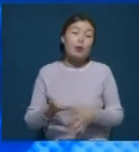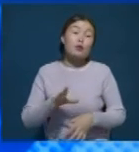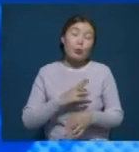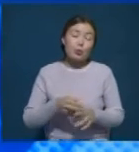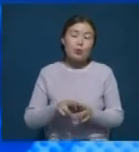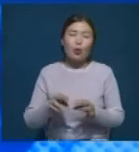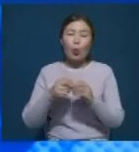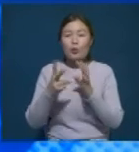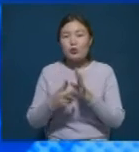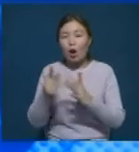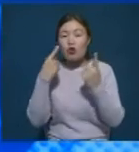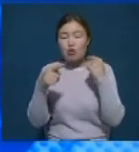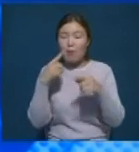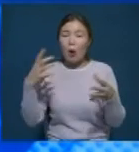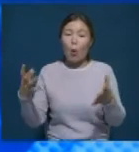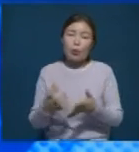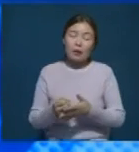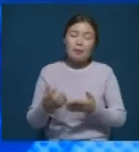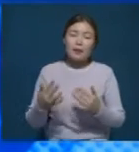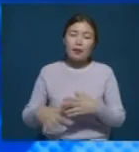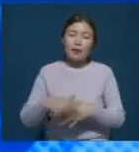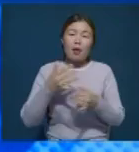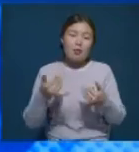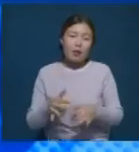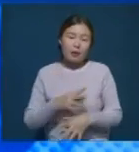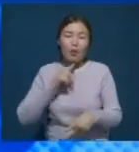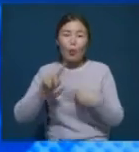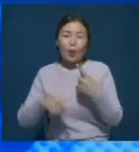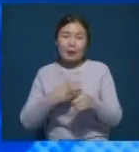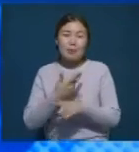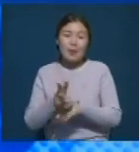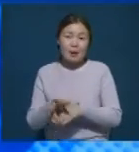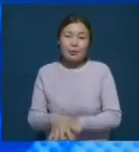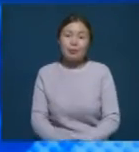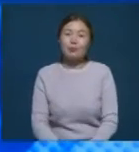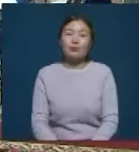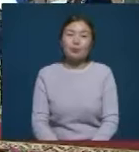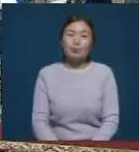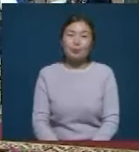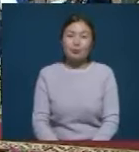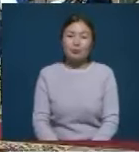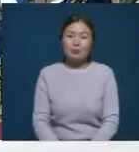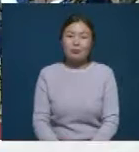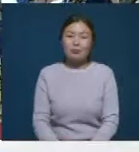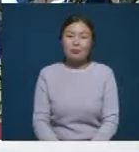Өнерпаздар 18 шығарма орындап жиналғандарды тәнті етті. Толығырақ келесі бейне материалда.